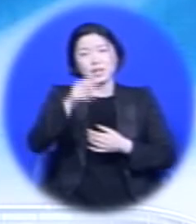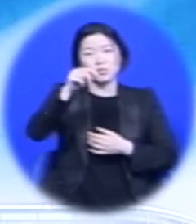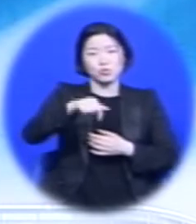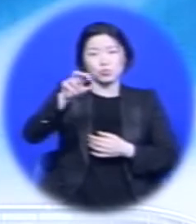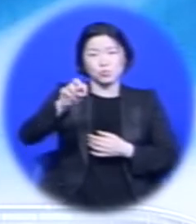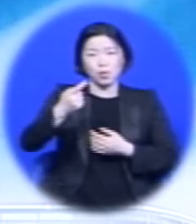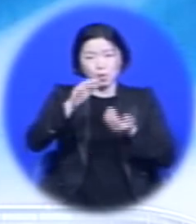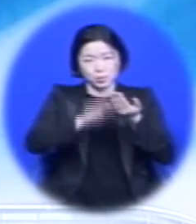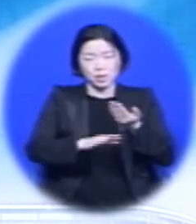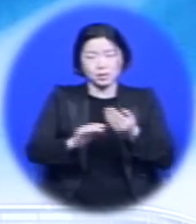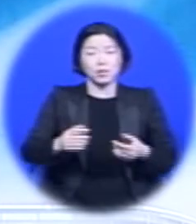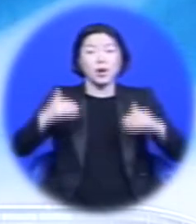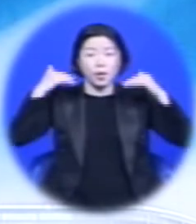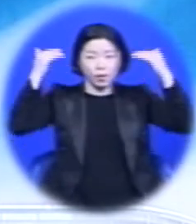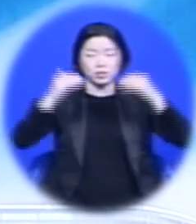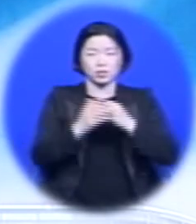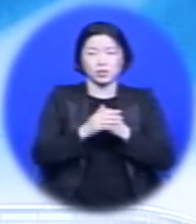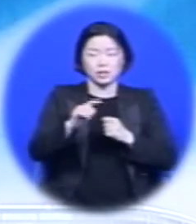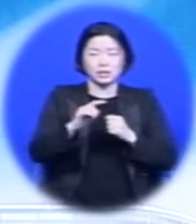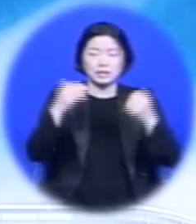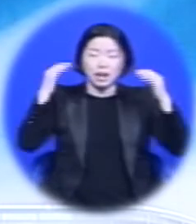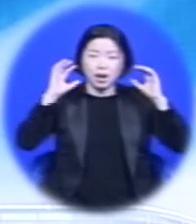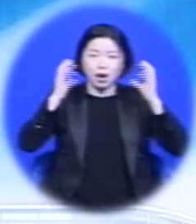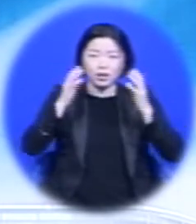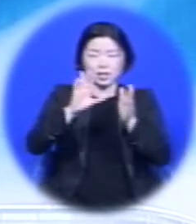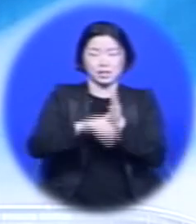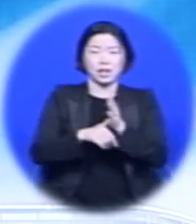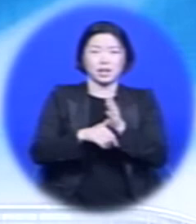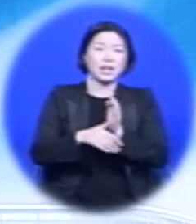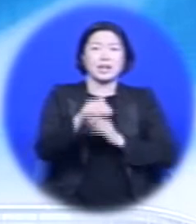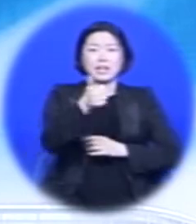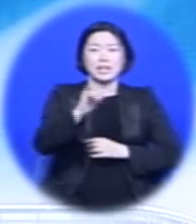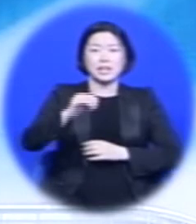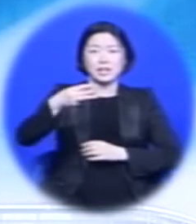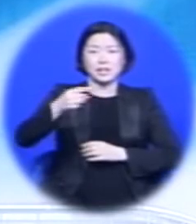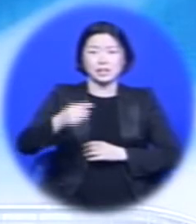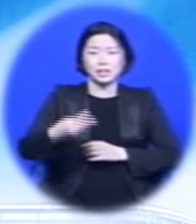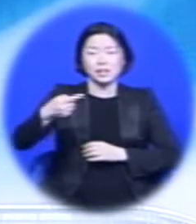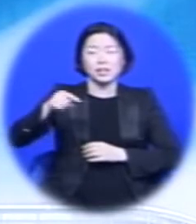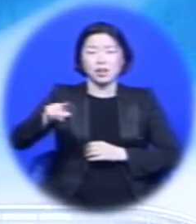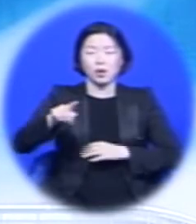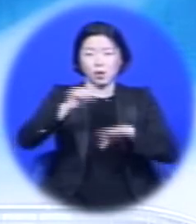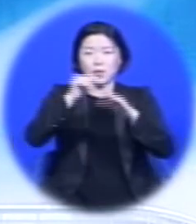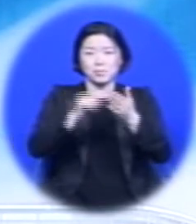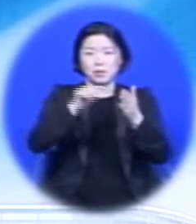시절에 이 아돌프 히틀러 마음에는 분노가 있었어요.